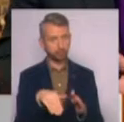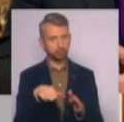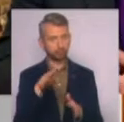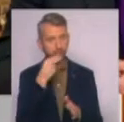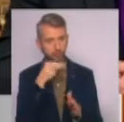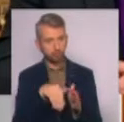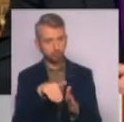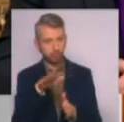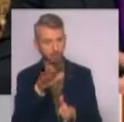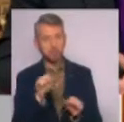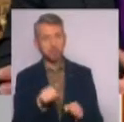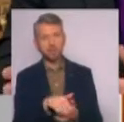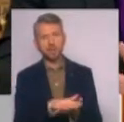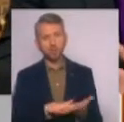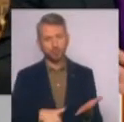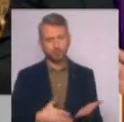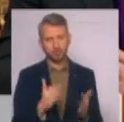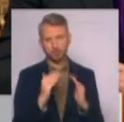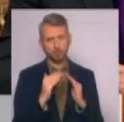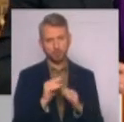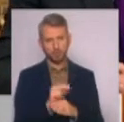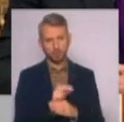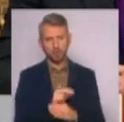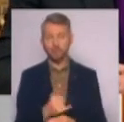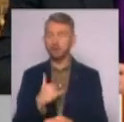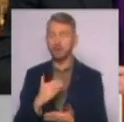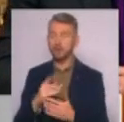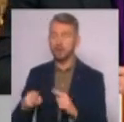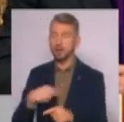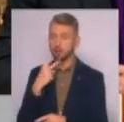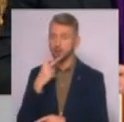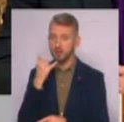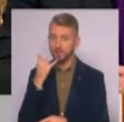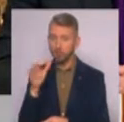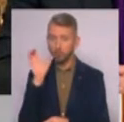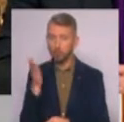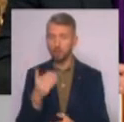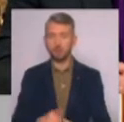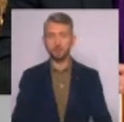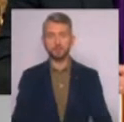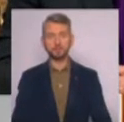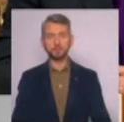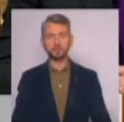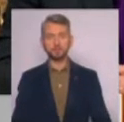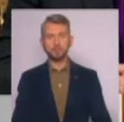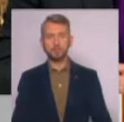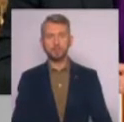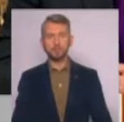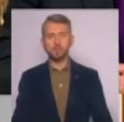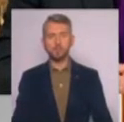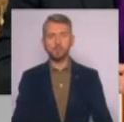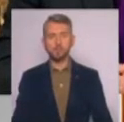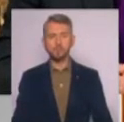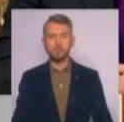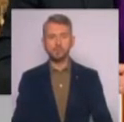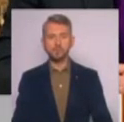можна лікування в амбулаторних умовах вдома. У нас наступний глядач, слухаємо вас. Будь ласка, ви в ефірі.